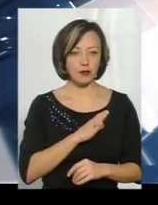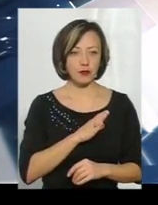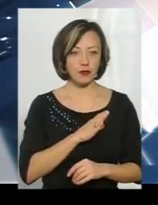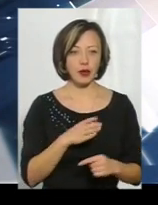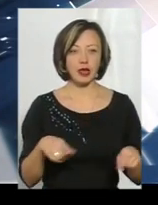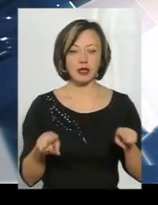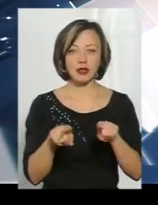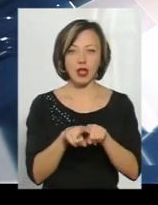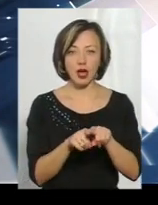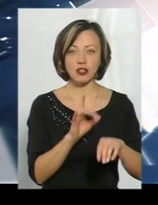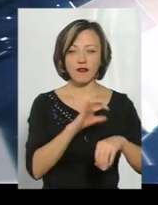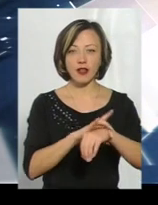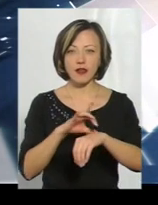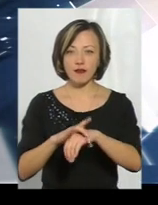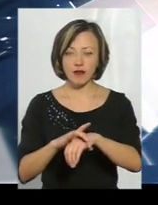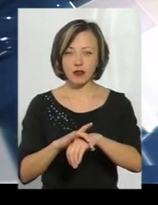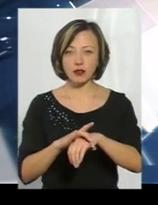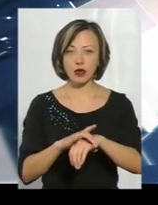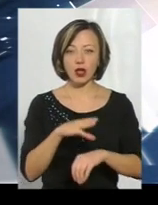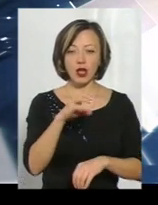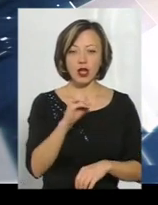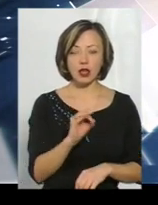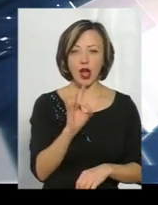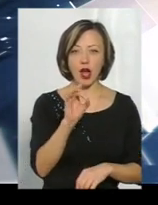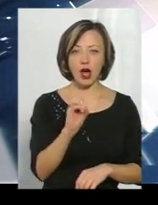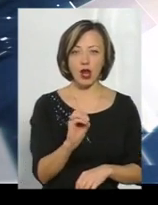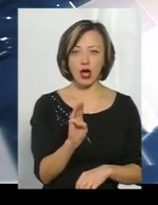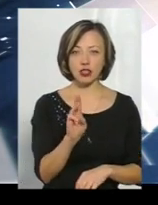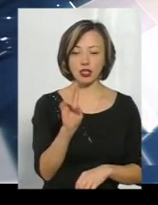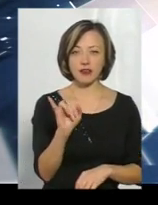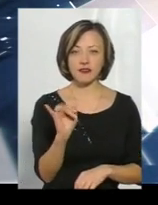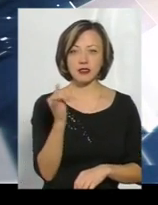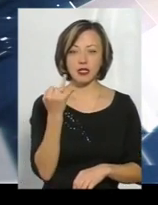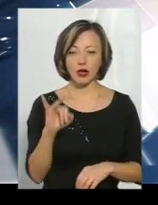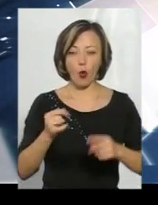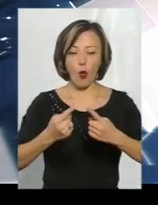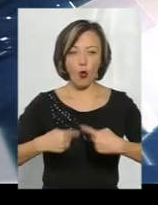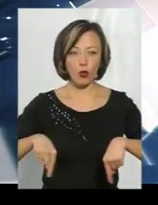теж виявлено в Терешківській окрузі